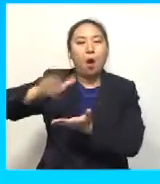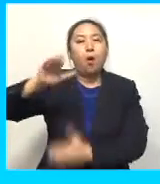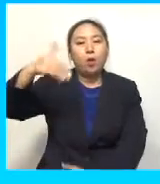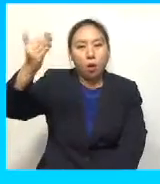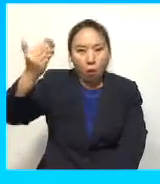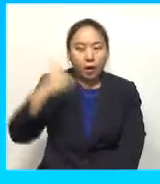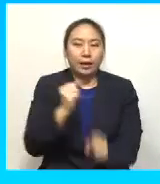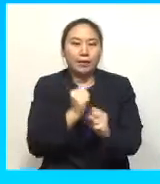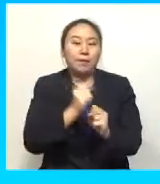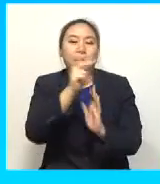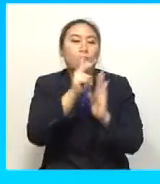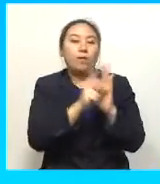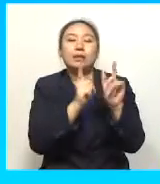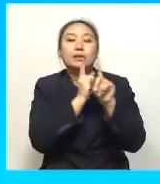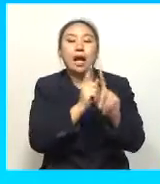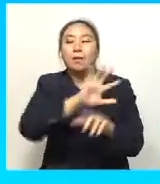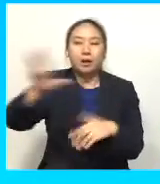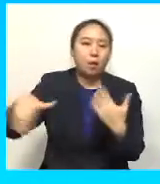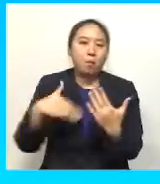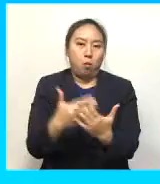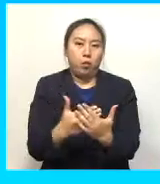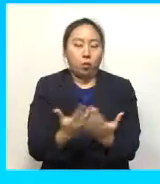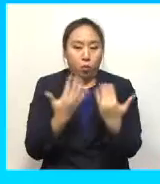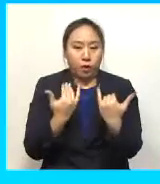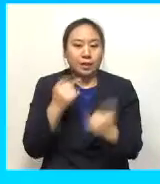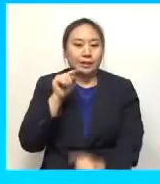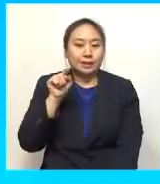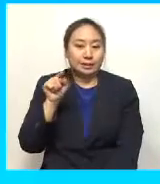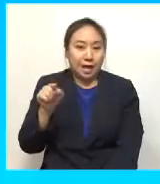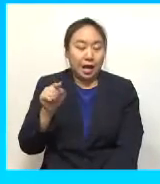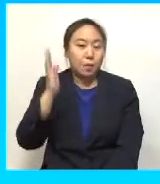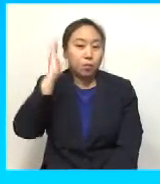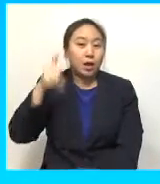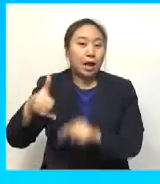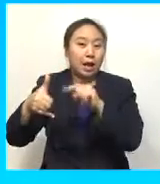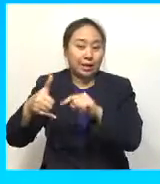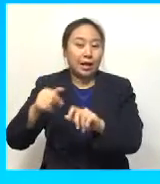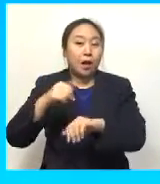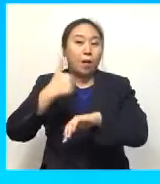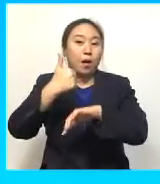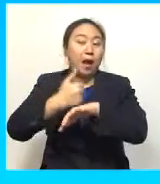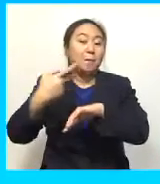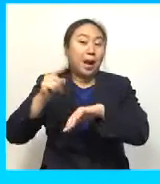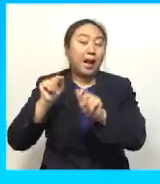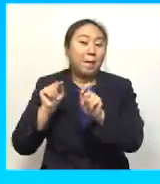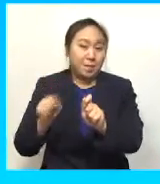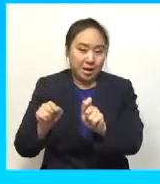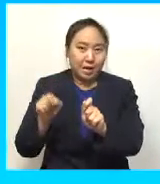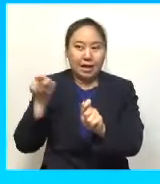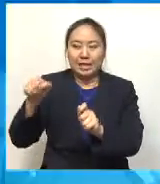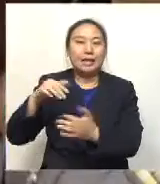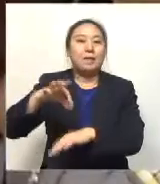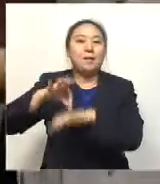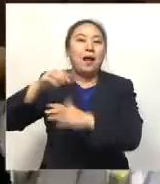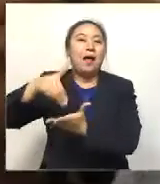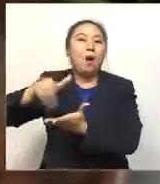การตามกฎหมายกับทั้งหมดซึ่งวันนี้จะมีคำสั่งให้นายวัชรชัยพ้นจากการปฏิบัติหน้าที่ปลัดอำเภอด่านมะข